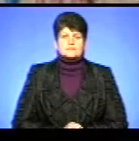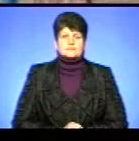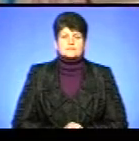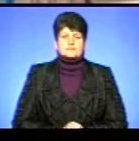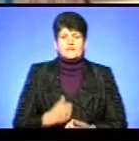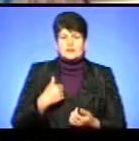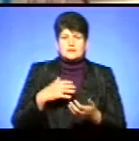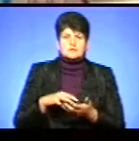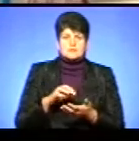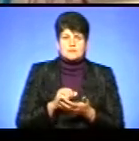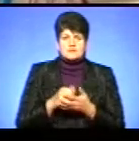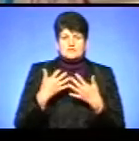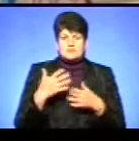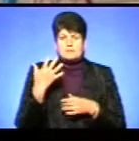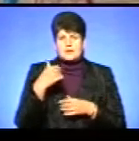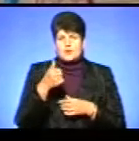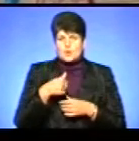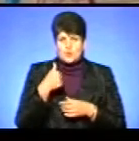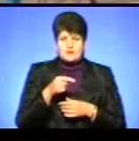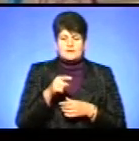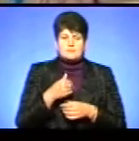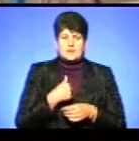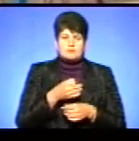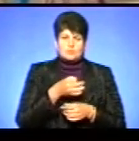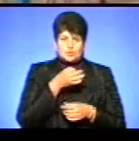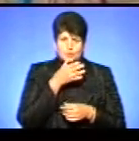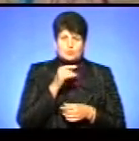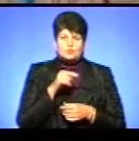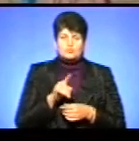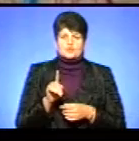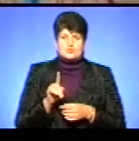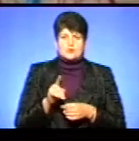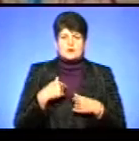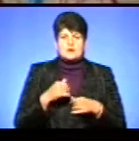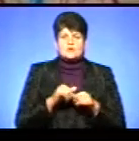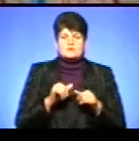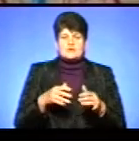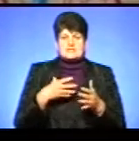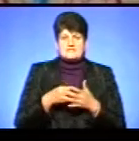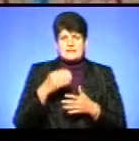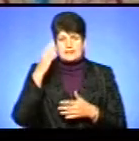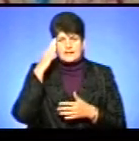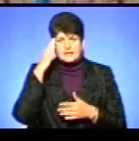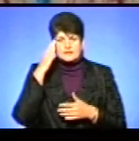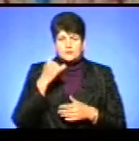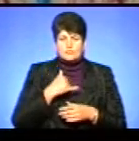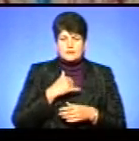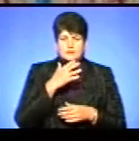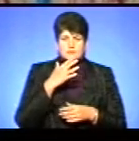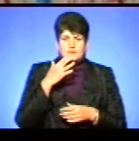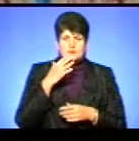Я займаюся вже ним 5 років, він мені подобається, тому що я розвиваю свій талант і в мене багато